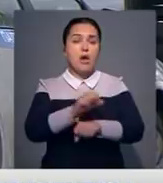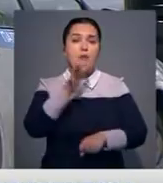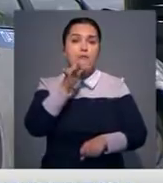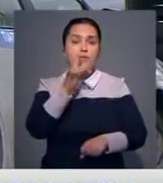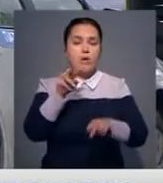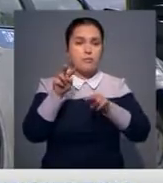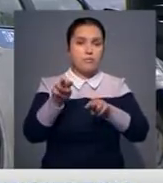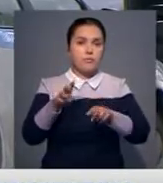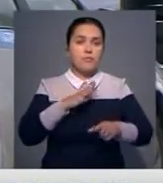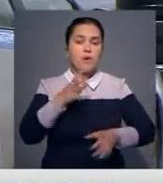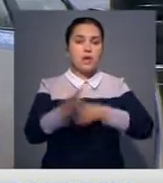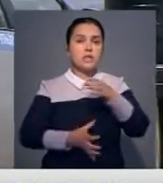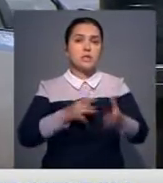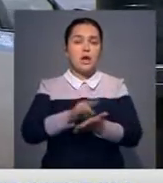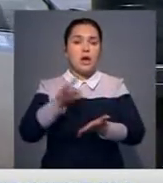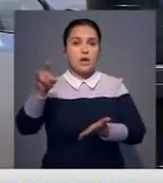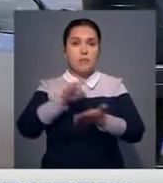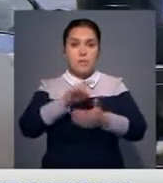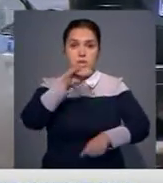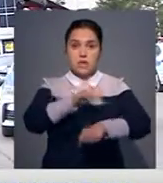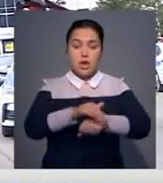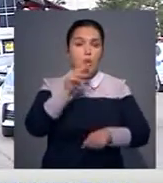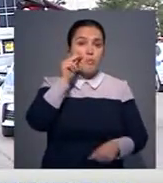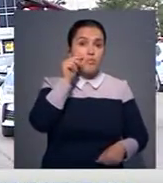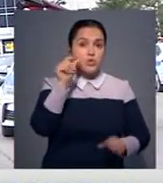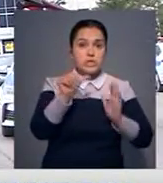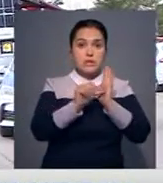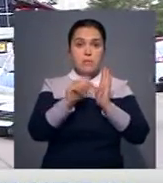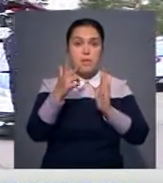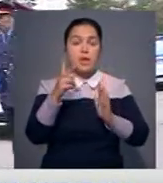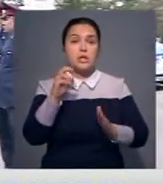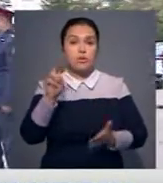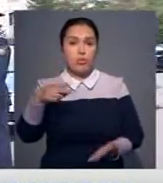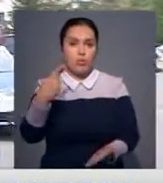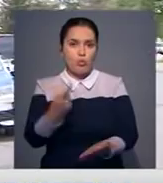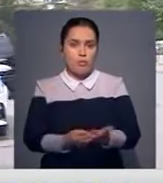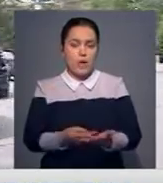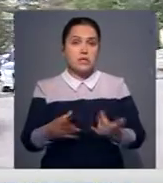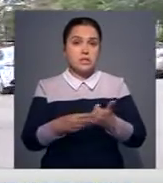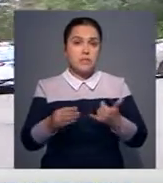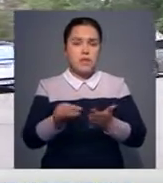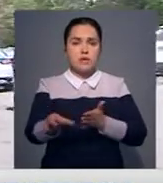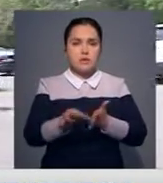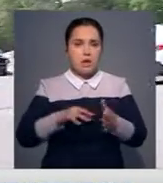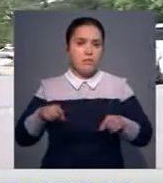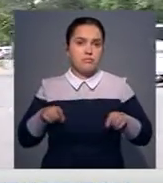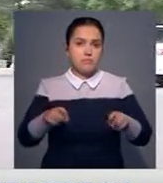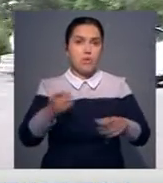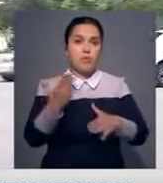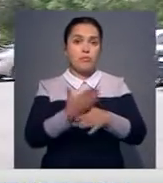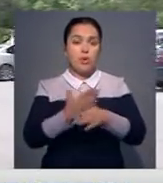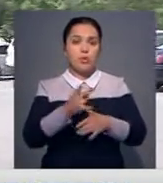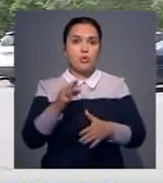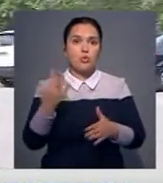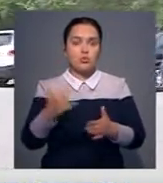районе международного аэропорта заметили мужчину 65 лет, падающего на землю. Полицейские тут же поспешили на помощь, но мужчина уже